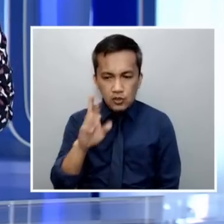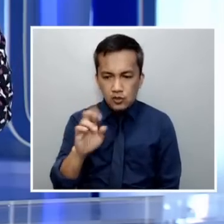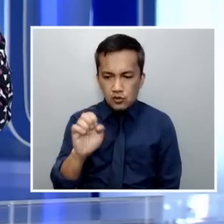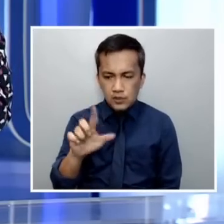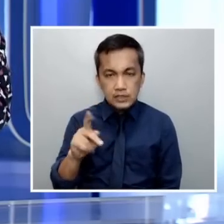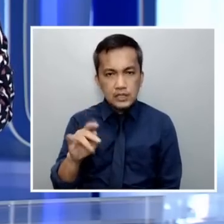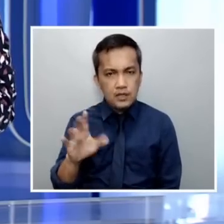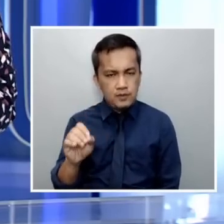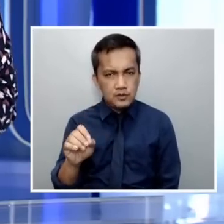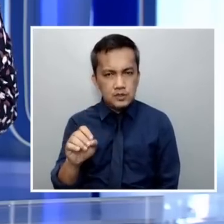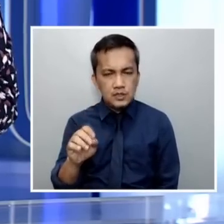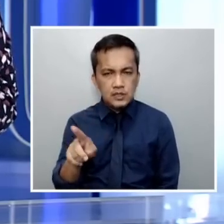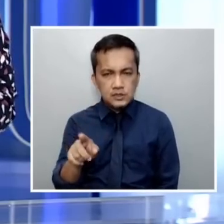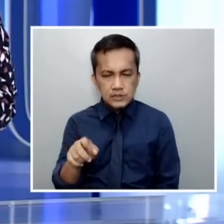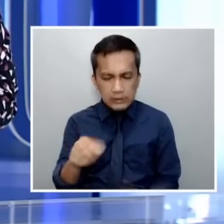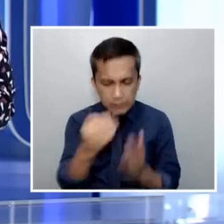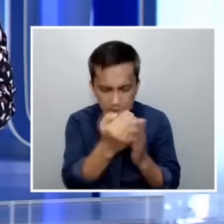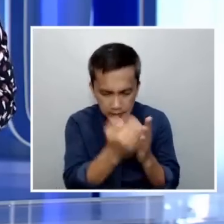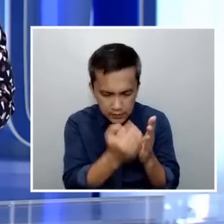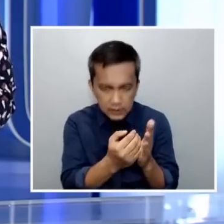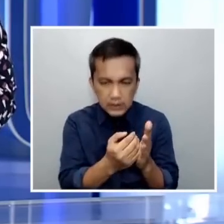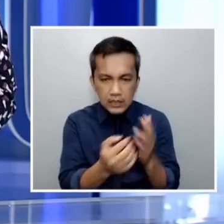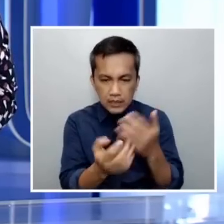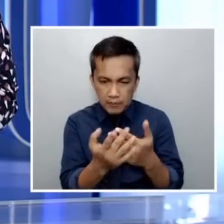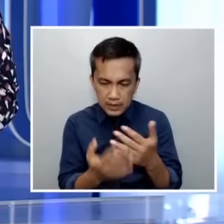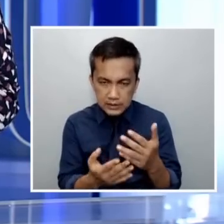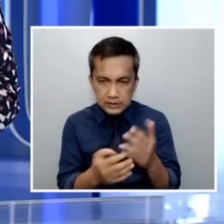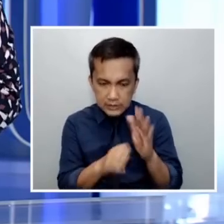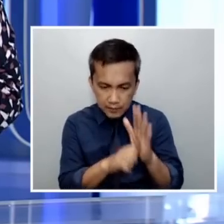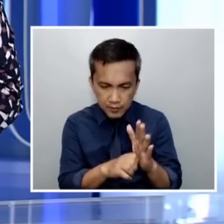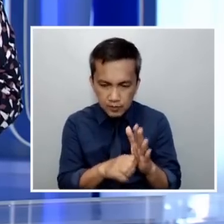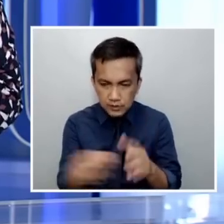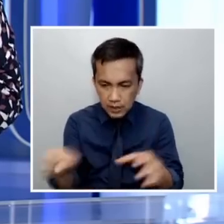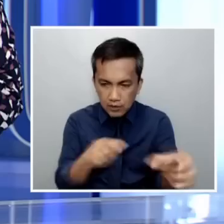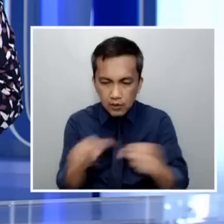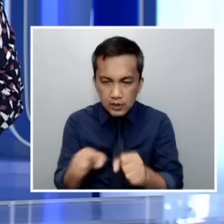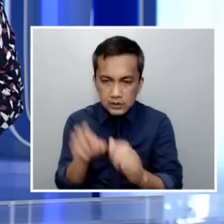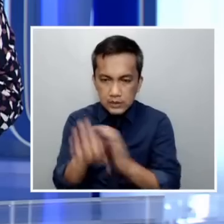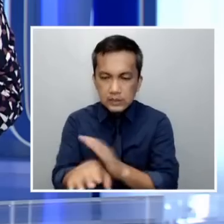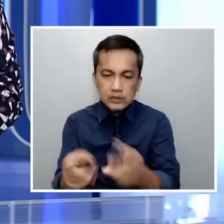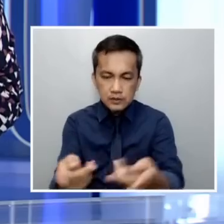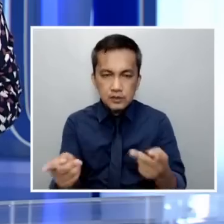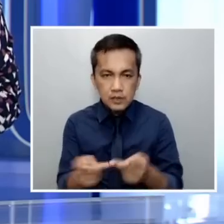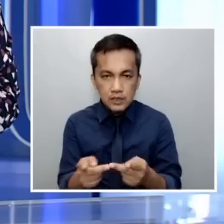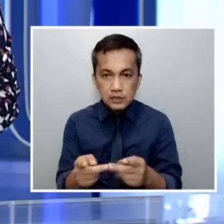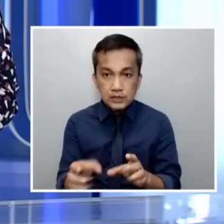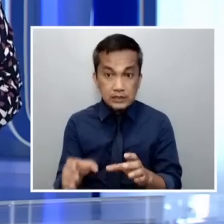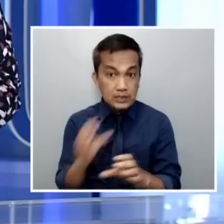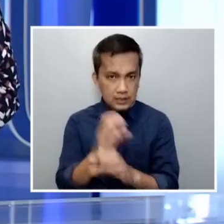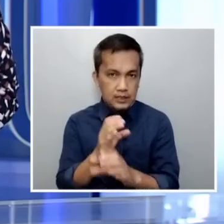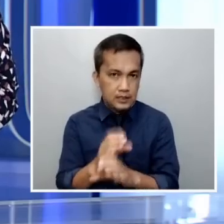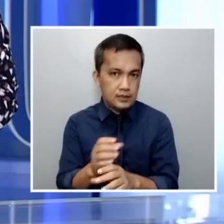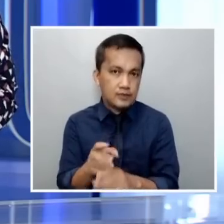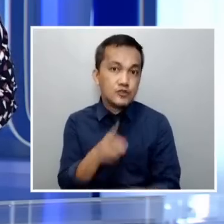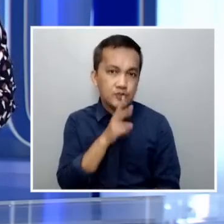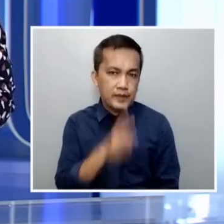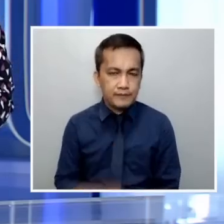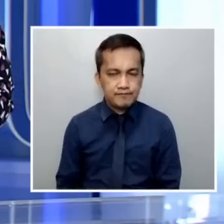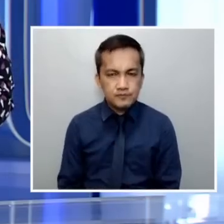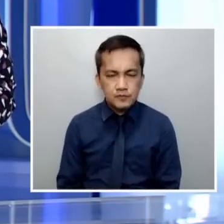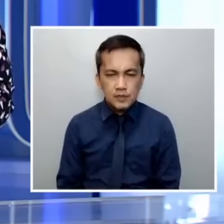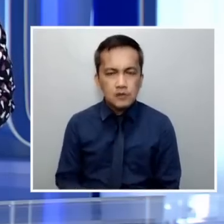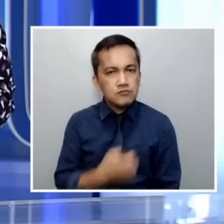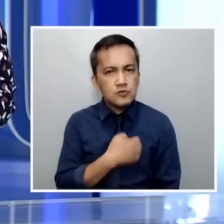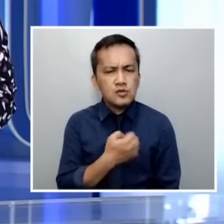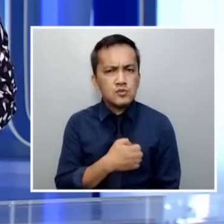mga specimen at blood sample na nakuha sa crime scene at sasakyan ng mga suspect. Naging emosyonal